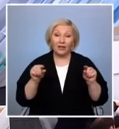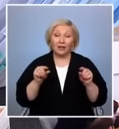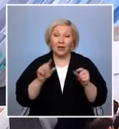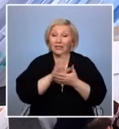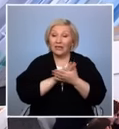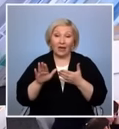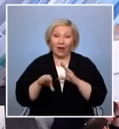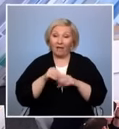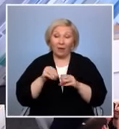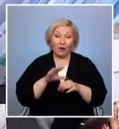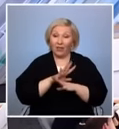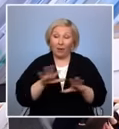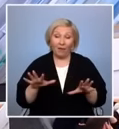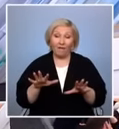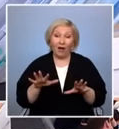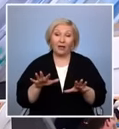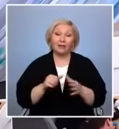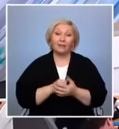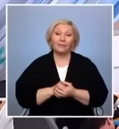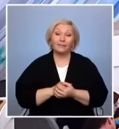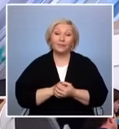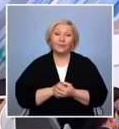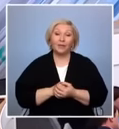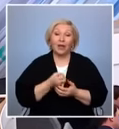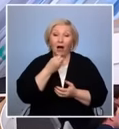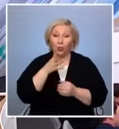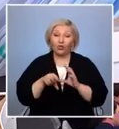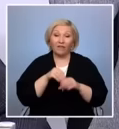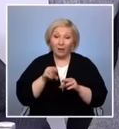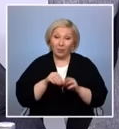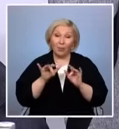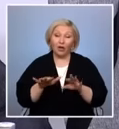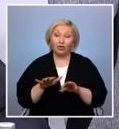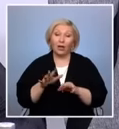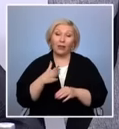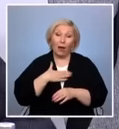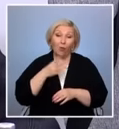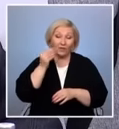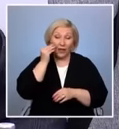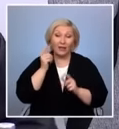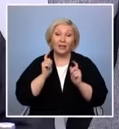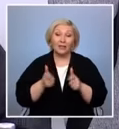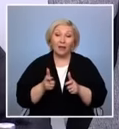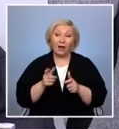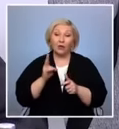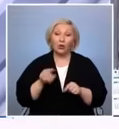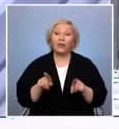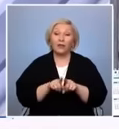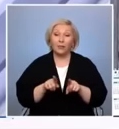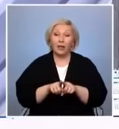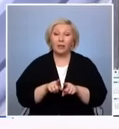все это можно свалить на оговор со стороны вот этих вот нацистов и бандеровцев. Очень удобно. В таком случае получается, что никаких проблем